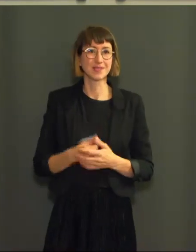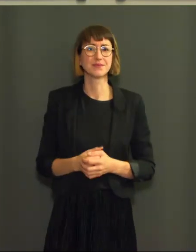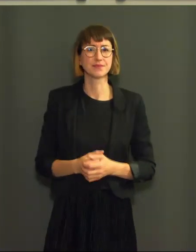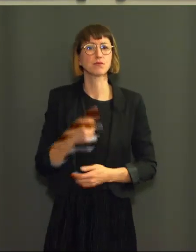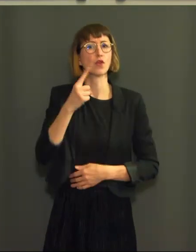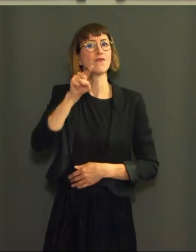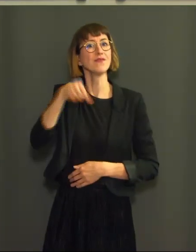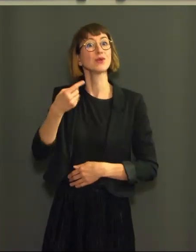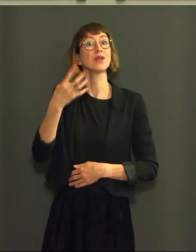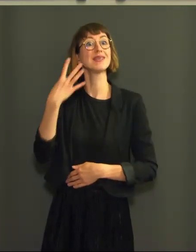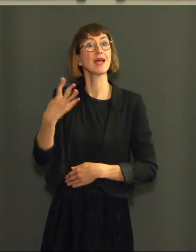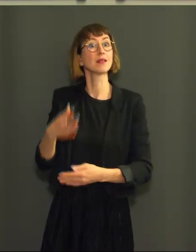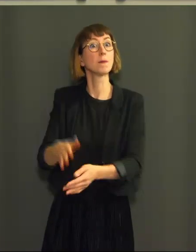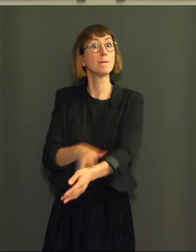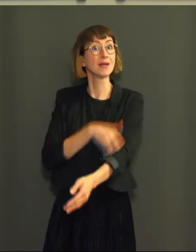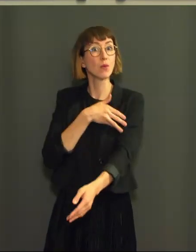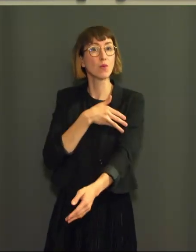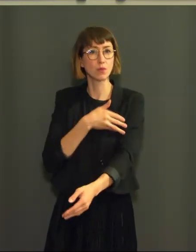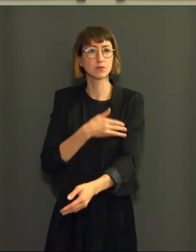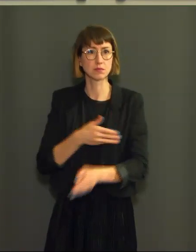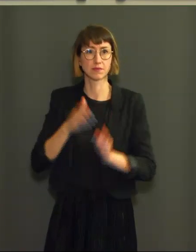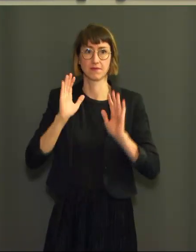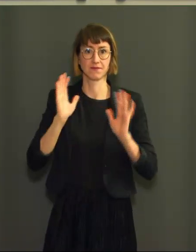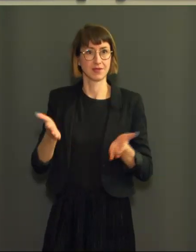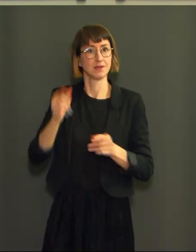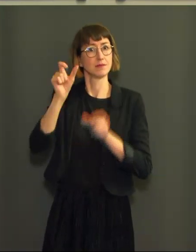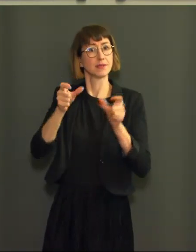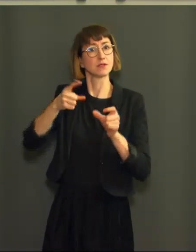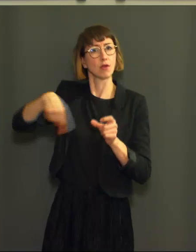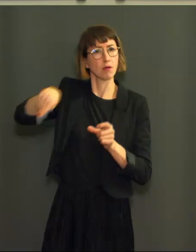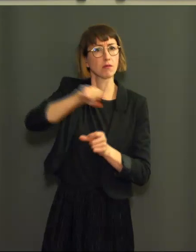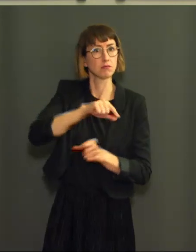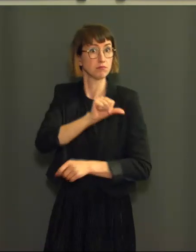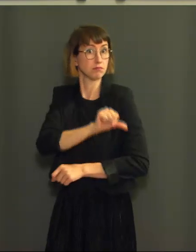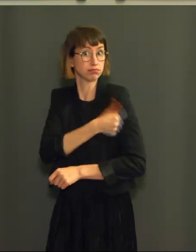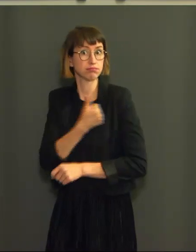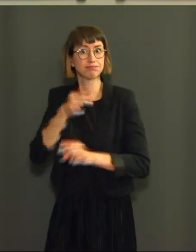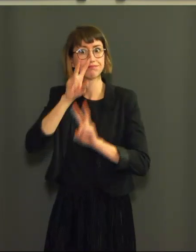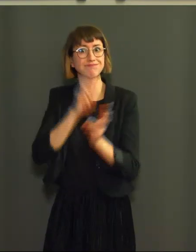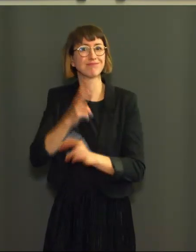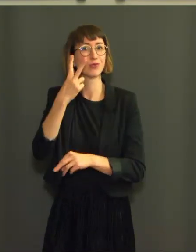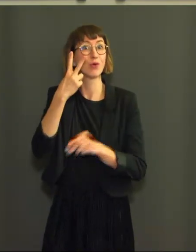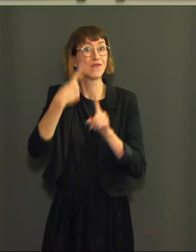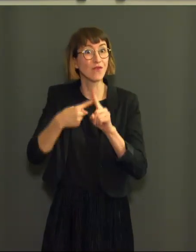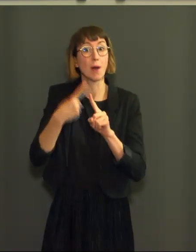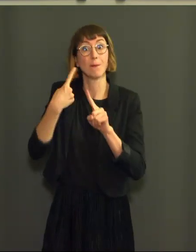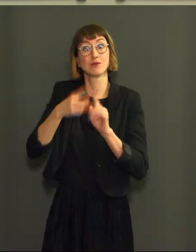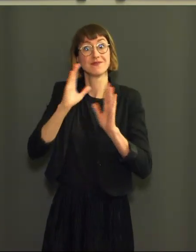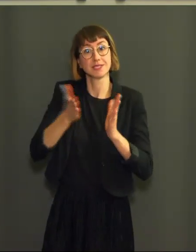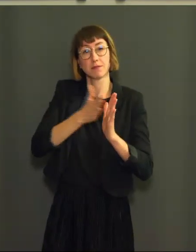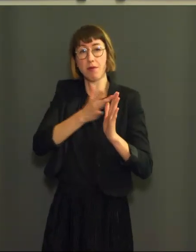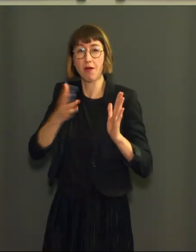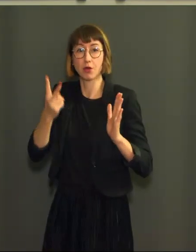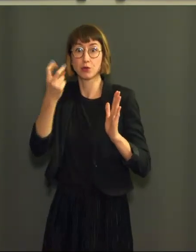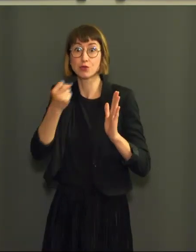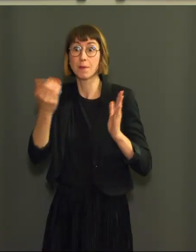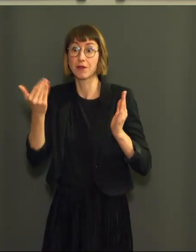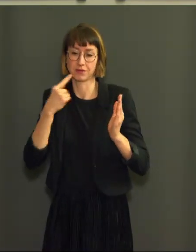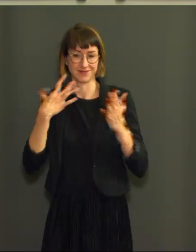entièrement immunisés puisqu'il y avait au moins 14 jours, 2 semaines qui s'étaient écoulés depuis leur deuxième vaccination ou depuis leur